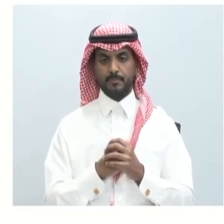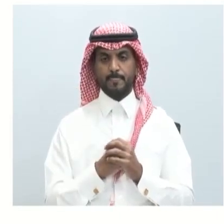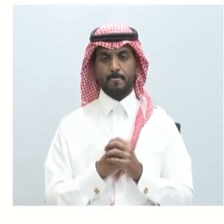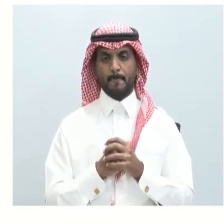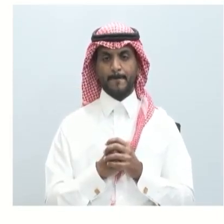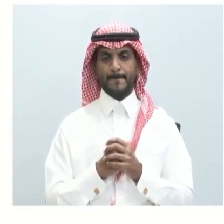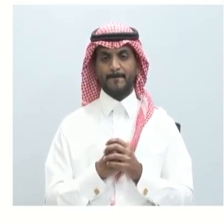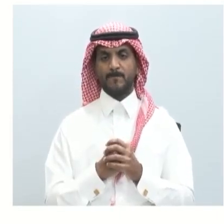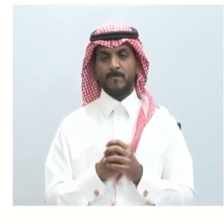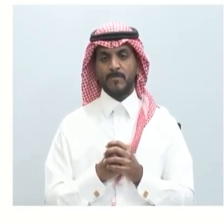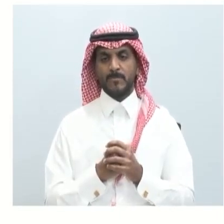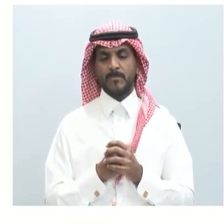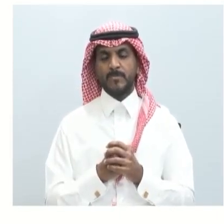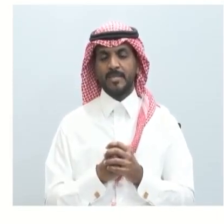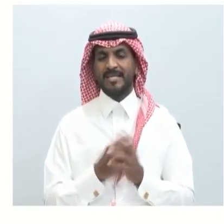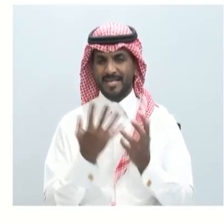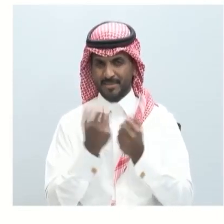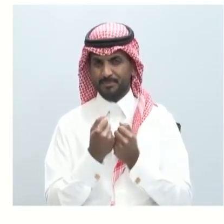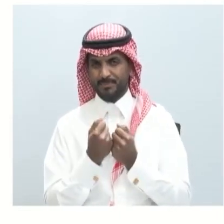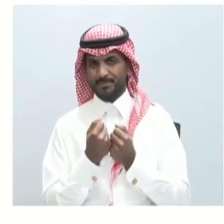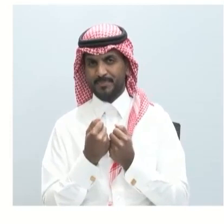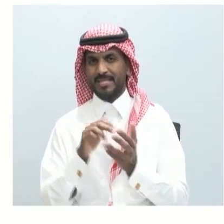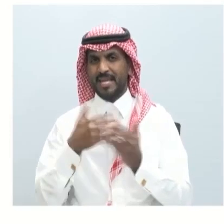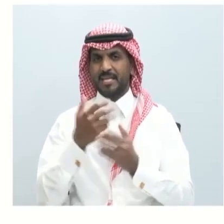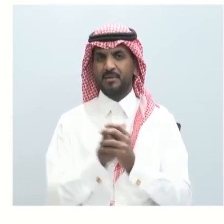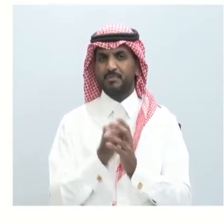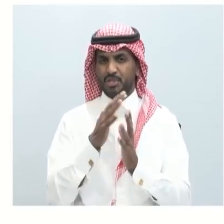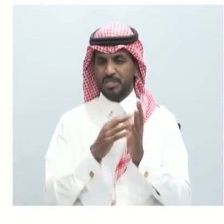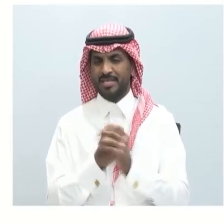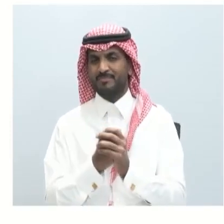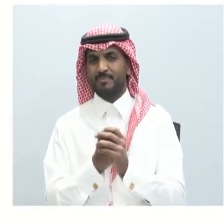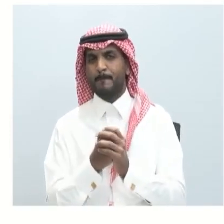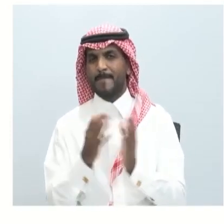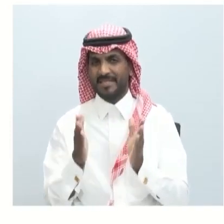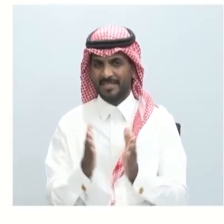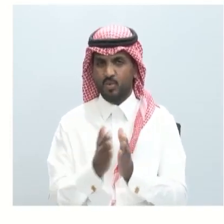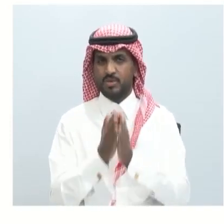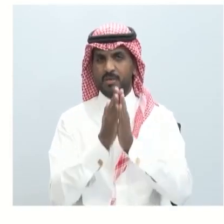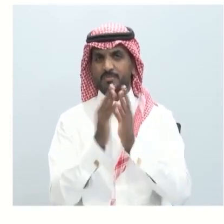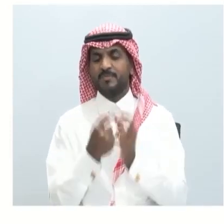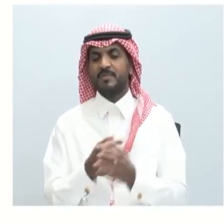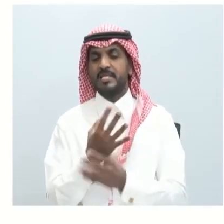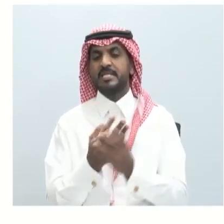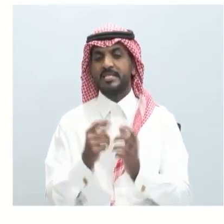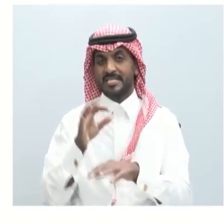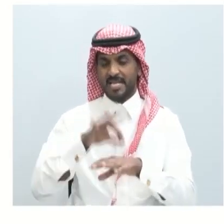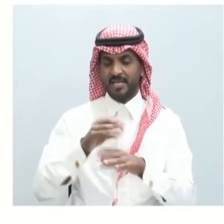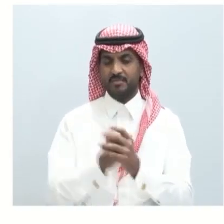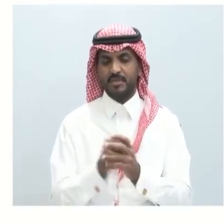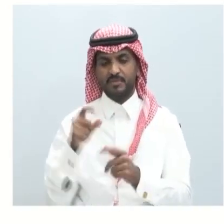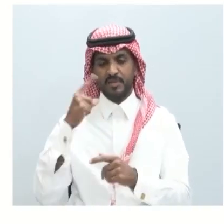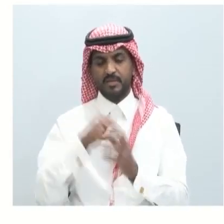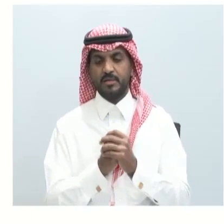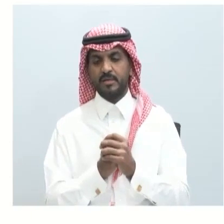16384 عندما نحسب التراكيب الجينيه المحتمله بعد الاخصاب في الانسان بنفس القاعده بنفس الفكره نذكر